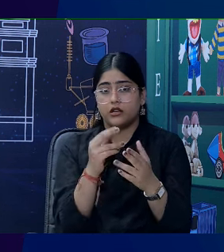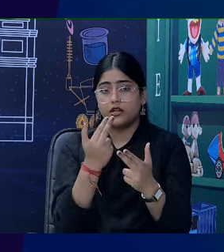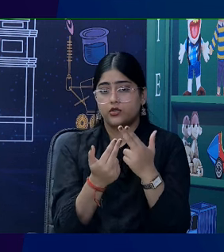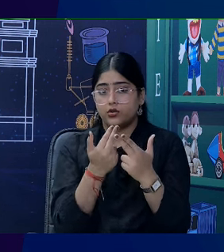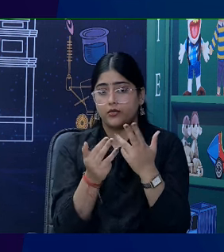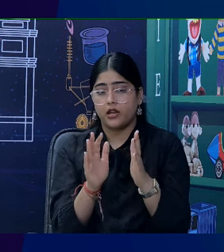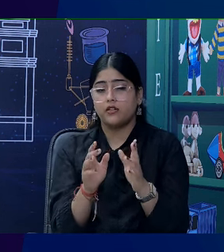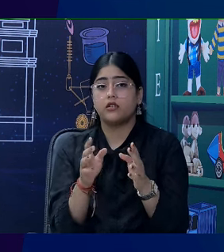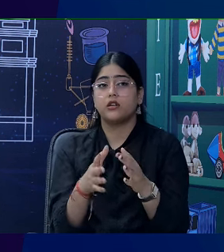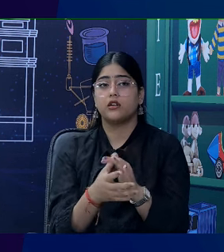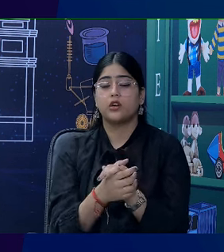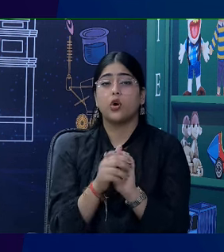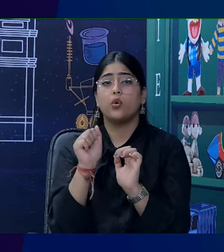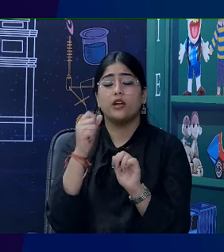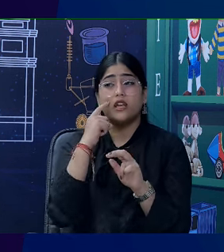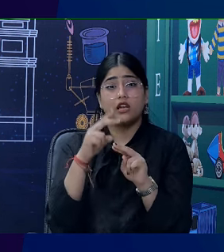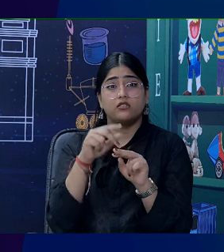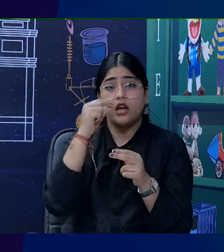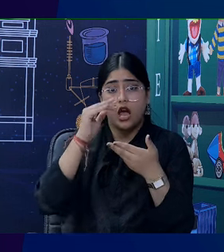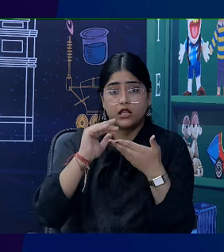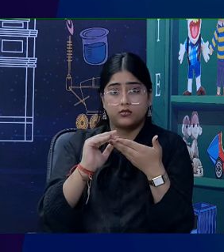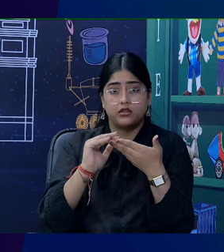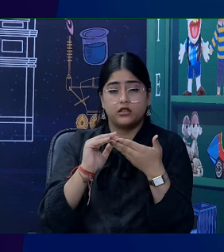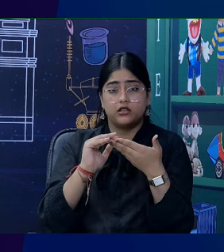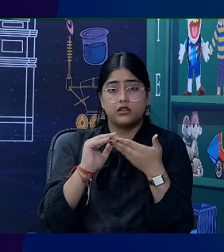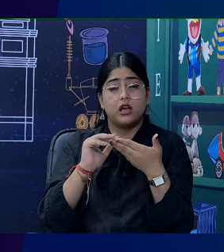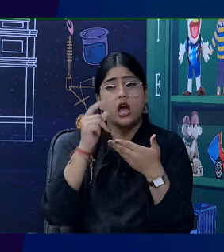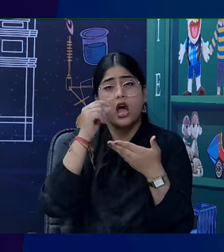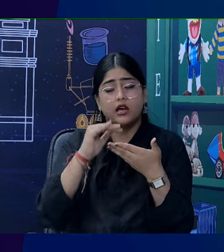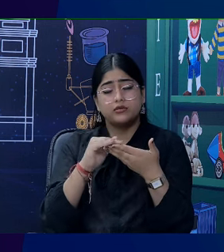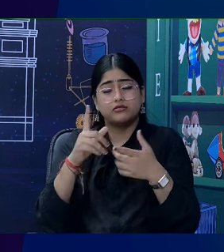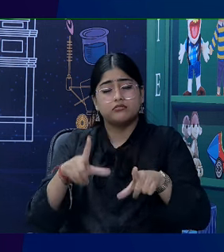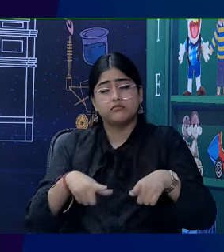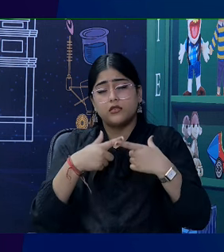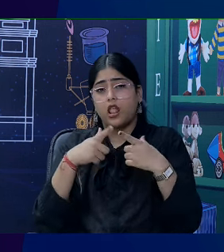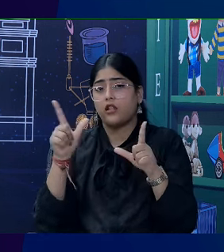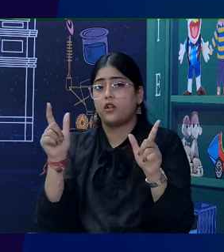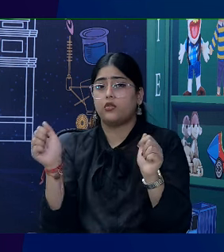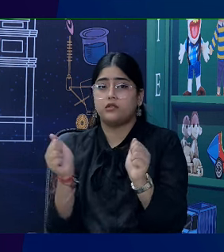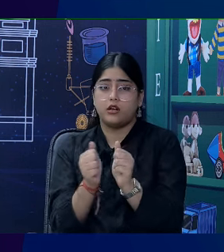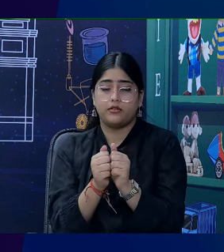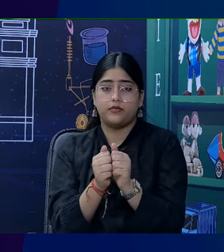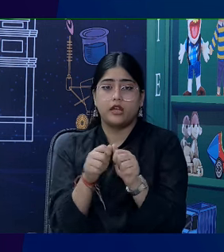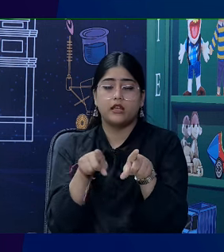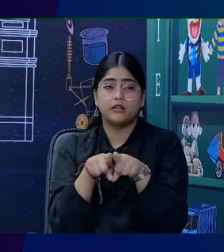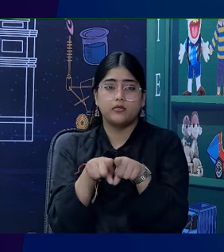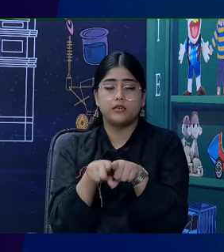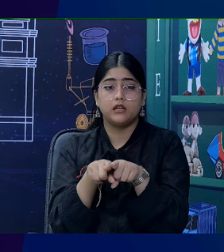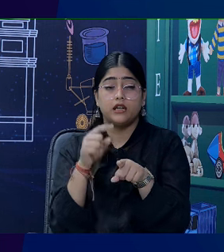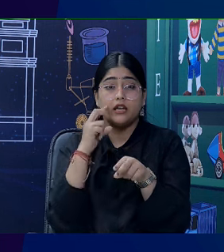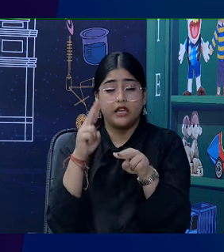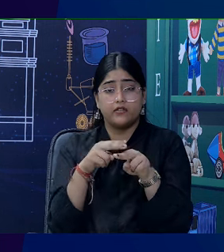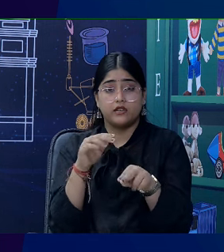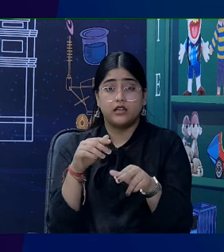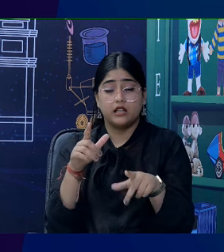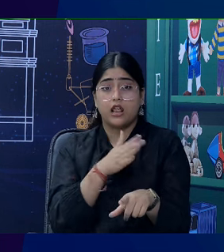चित्रण यह रहा है कि उनके जो पति लोग थे उनके साथ उनका जीवन मरण दोनों का व अनुकरण करते थी मतलब ये था जीने जब जी